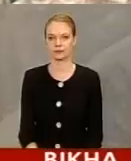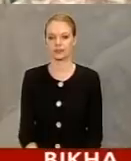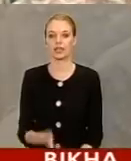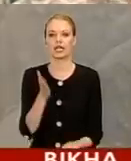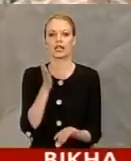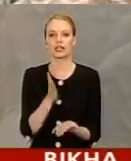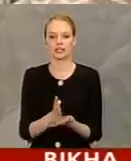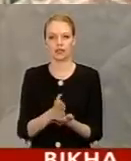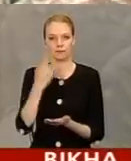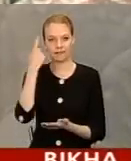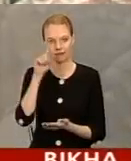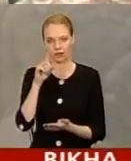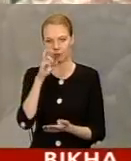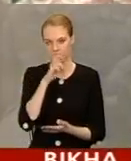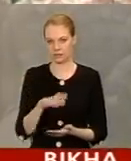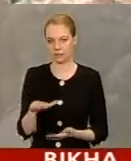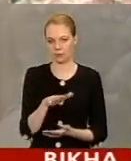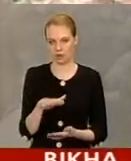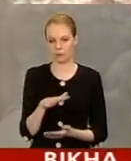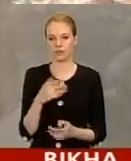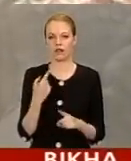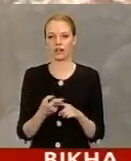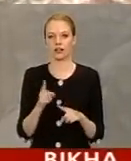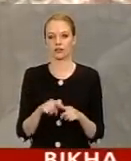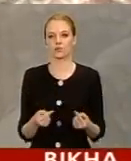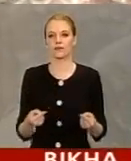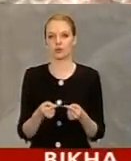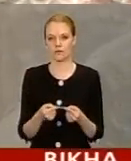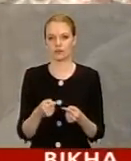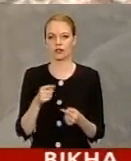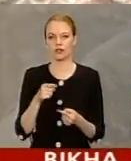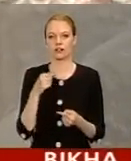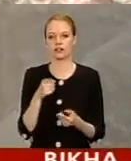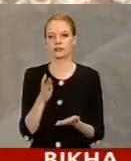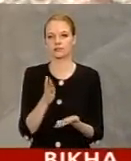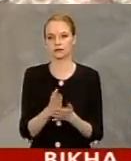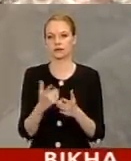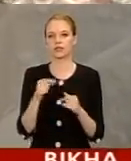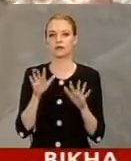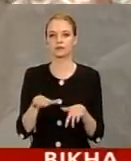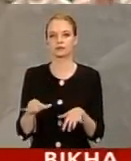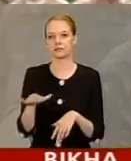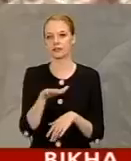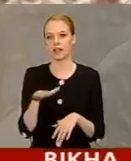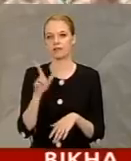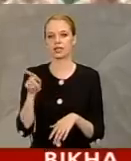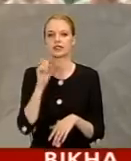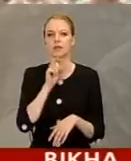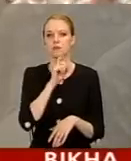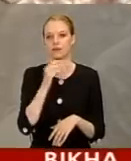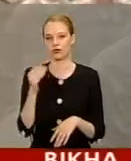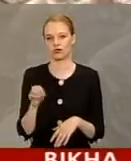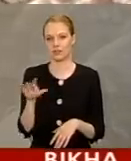Є видумана імперія сколком. От, відповідно, вона базується десь там на півночі